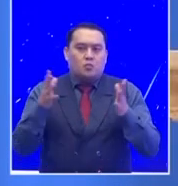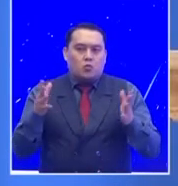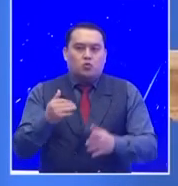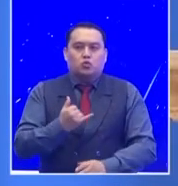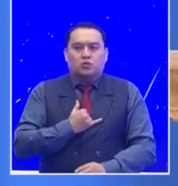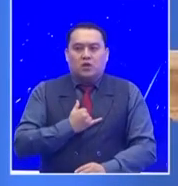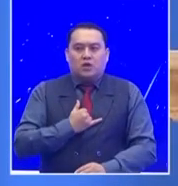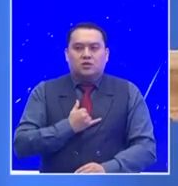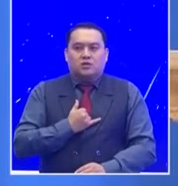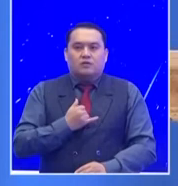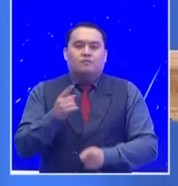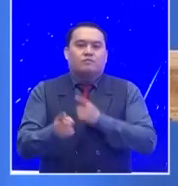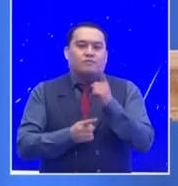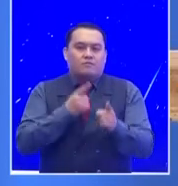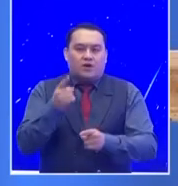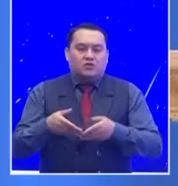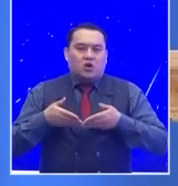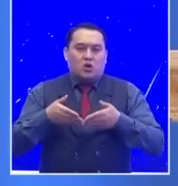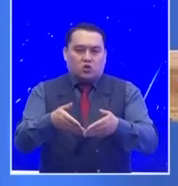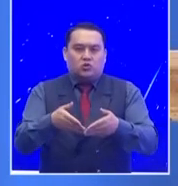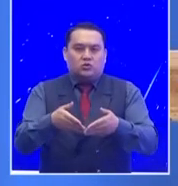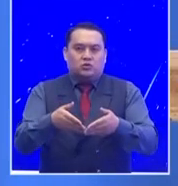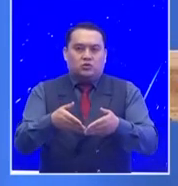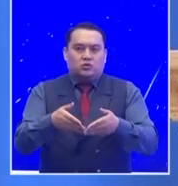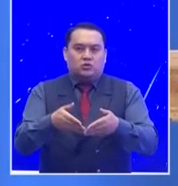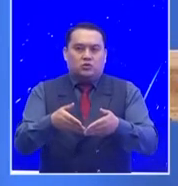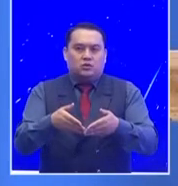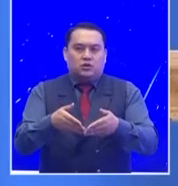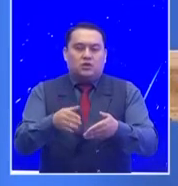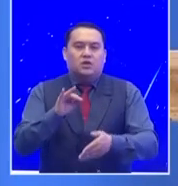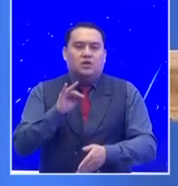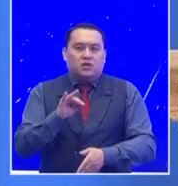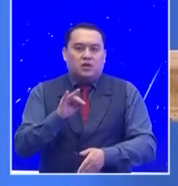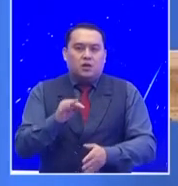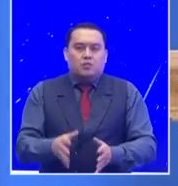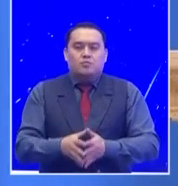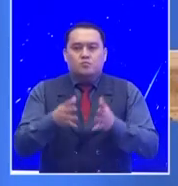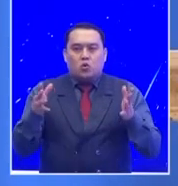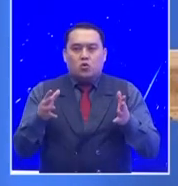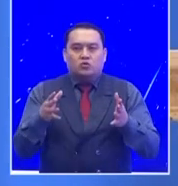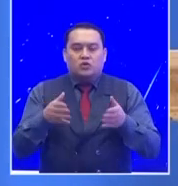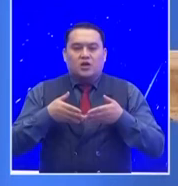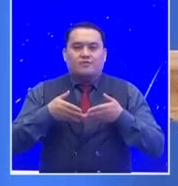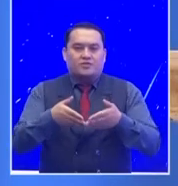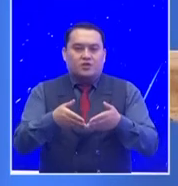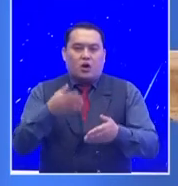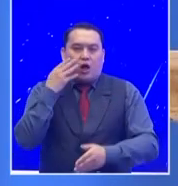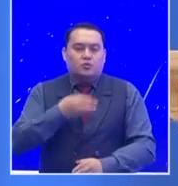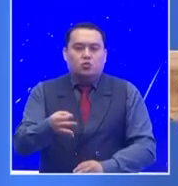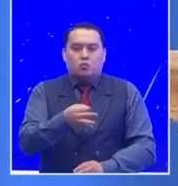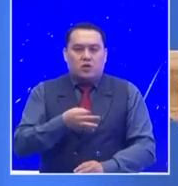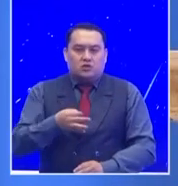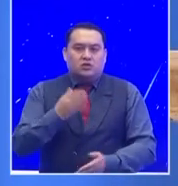можем восстановить ирригационные сети. И Больше всего ирригационных сетей Алматинской